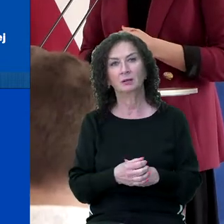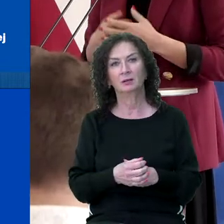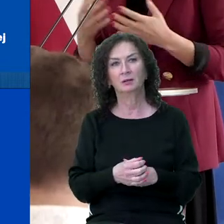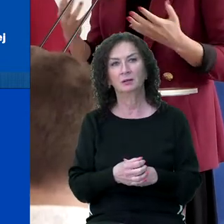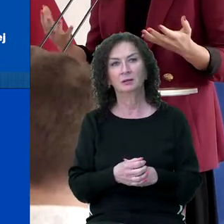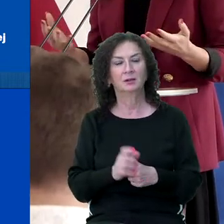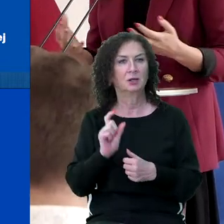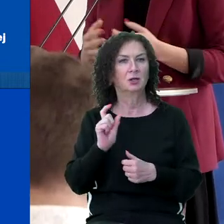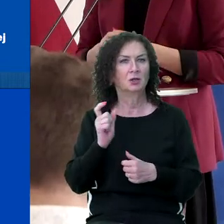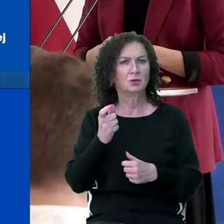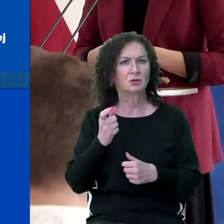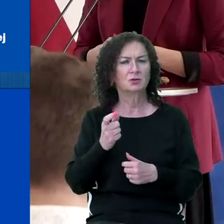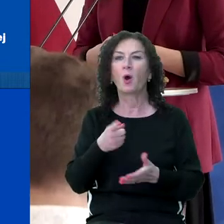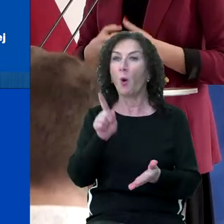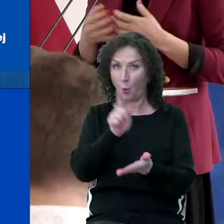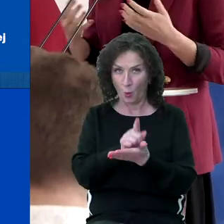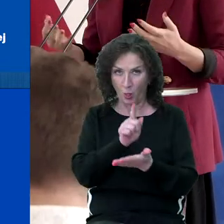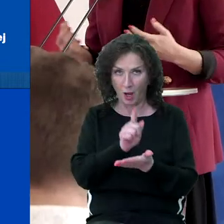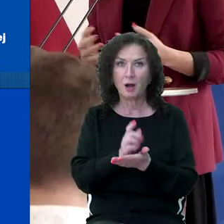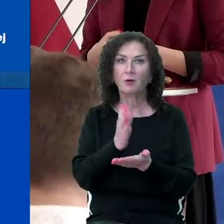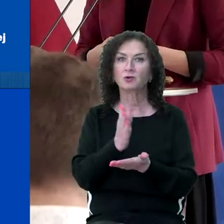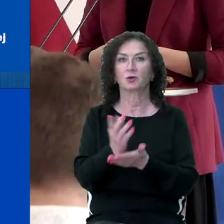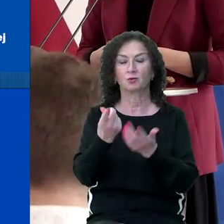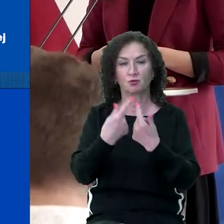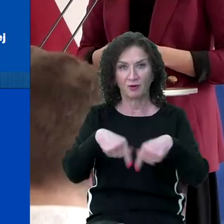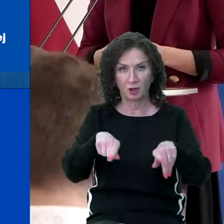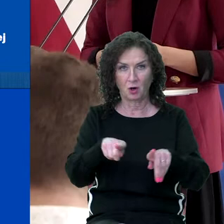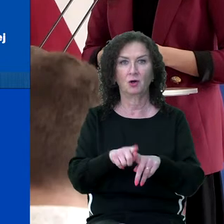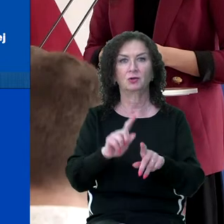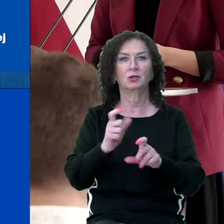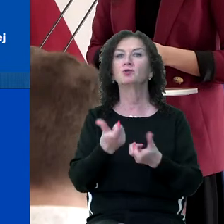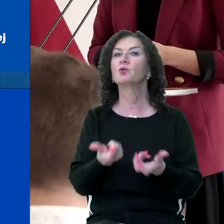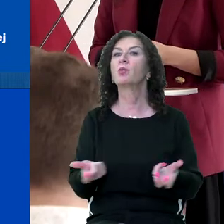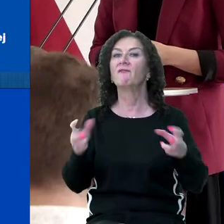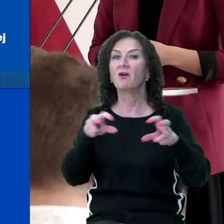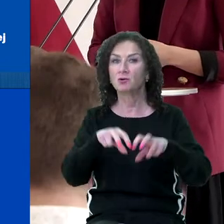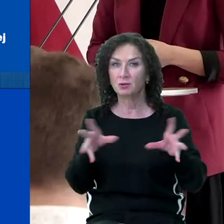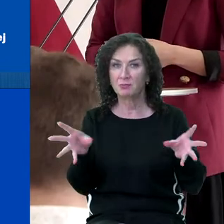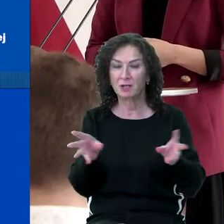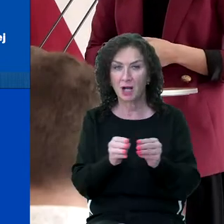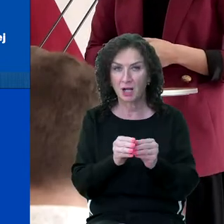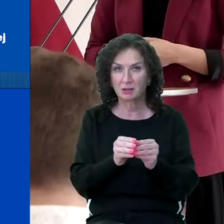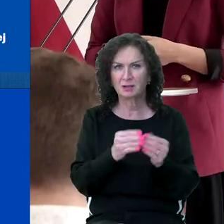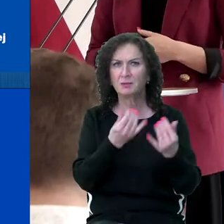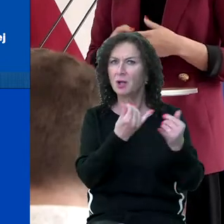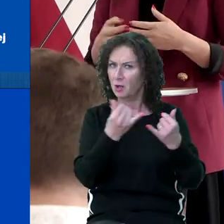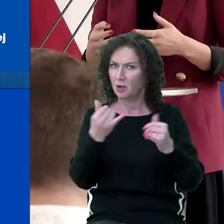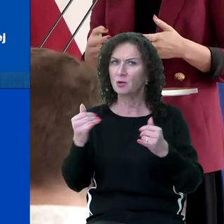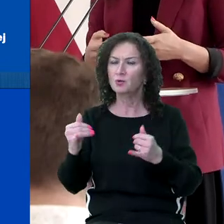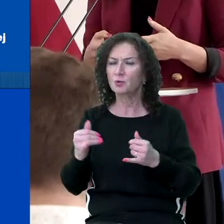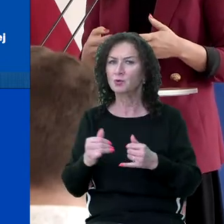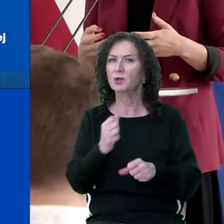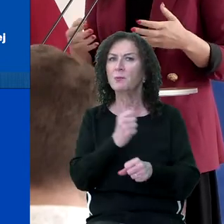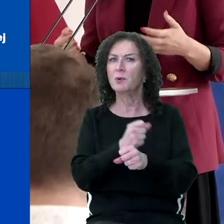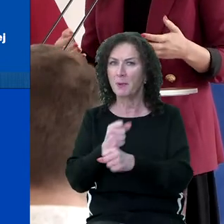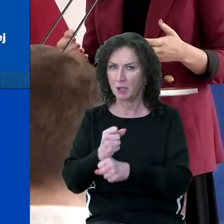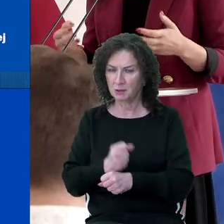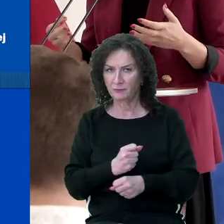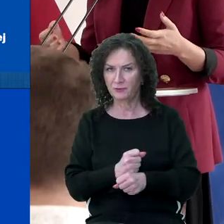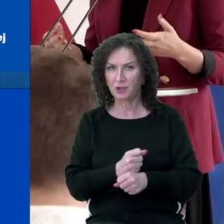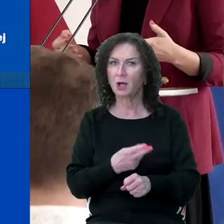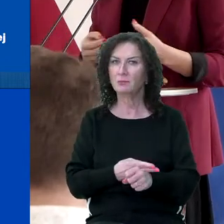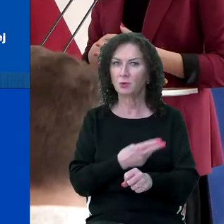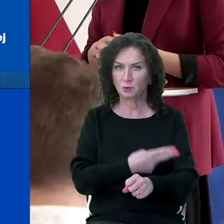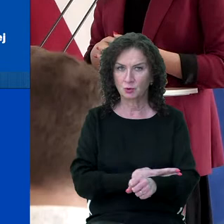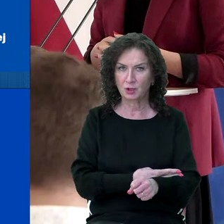co się udało zrobić, co tworzymy razem tutaj z poszczególnymi pracownikami różnych urzędów, jeżeli chodzi o cyfryzację, to chciałabym powiedzieć i